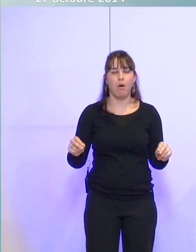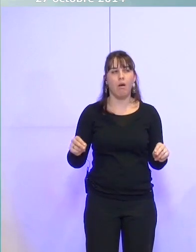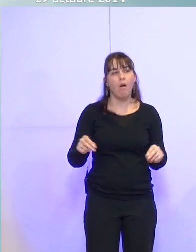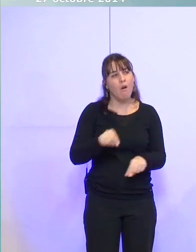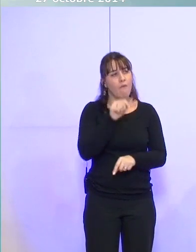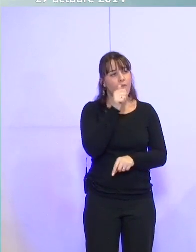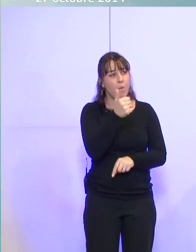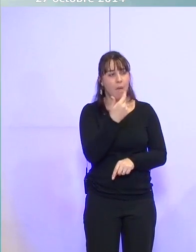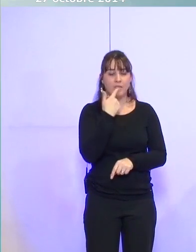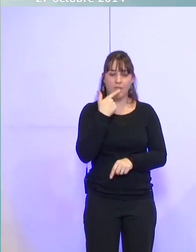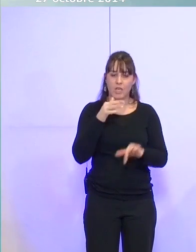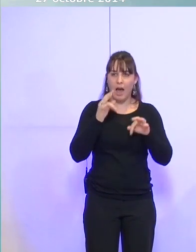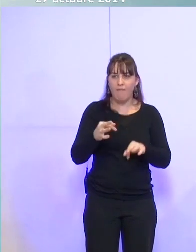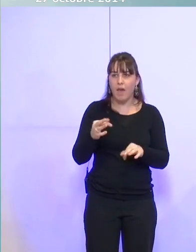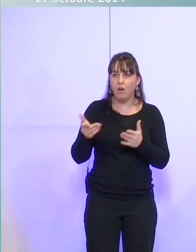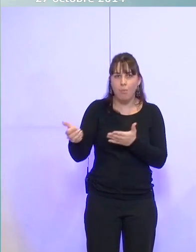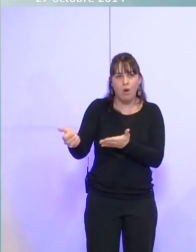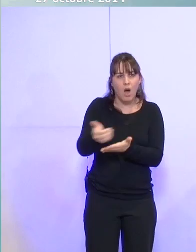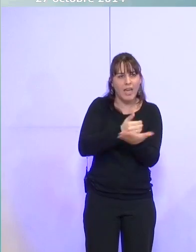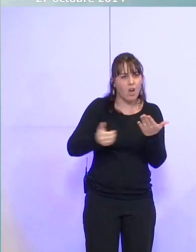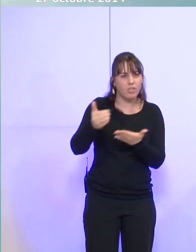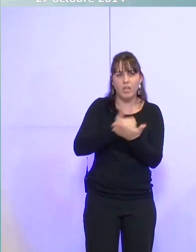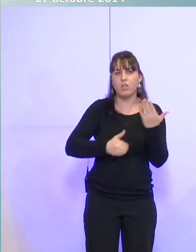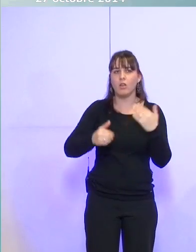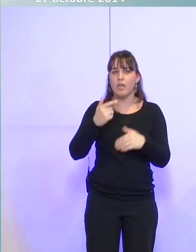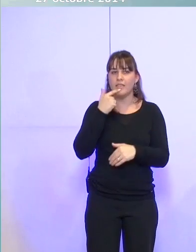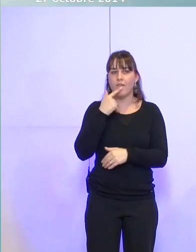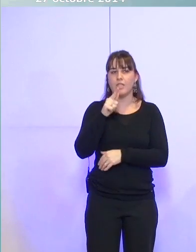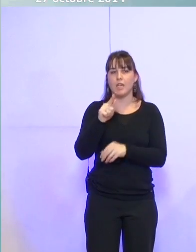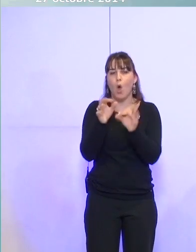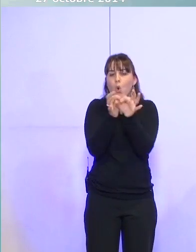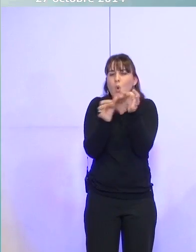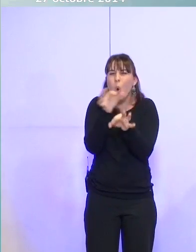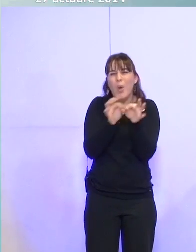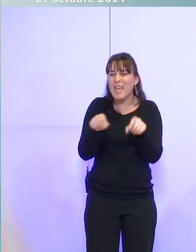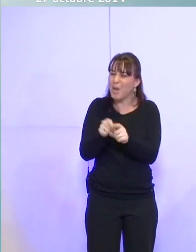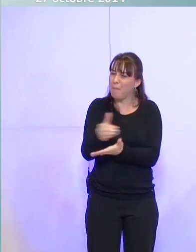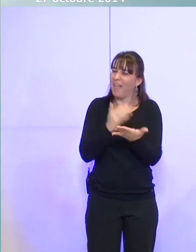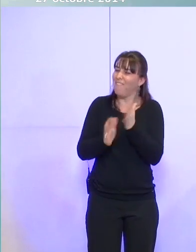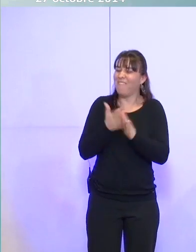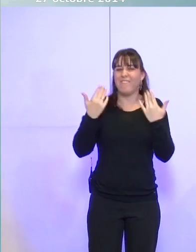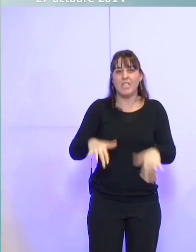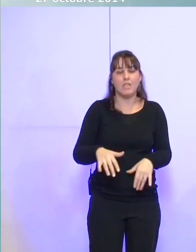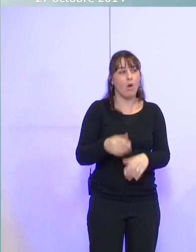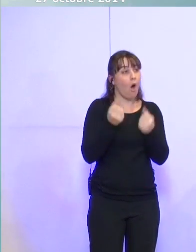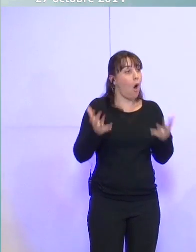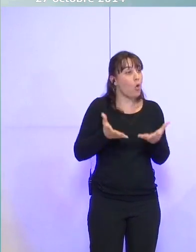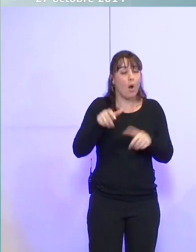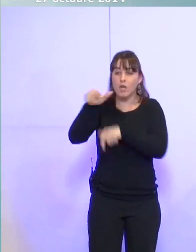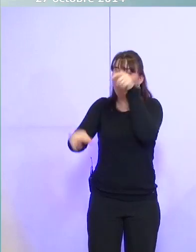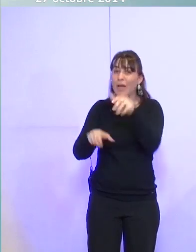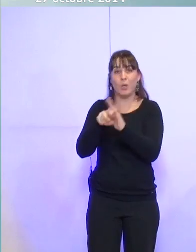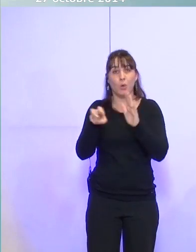vos propres récoltes de groseilles, non? Vous sollicitez les Grenoblois pour fleurir leur pas de porte. C'est bien. Aujourd'hui, ils